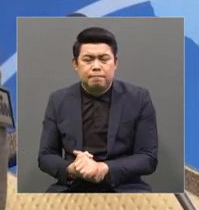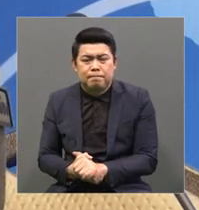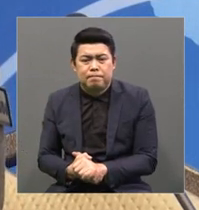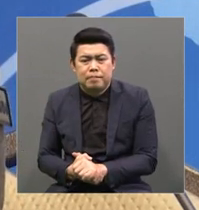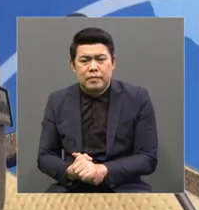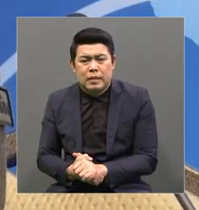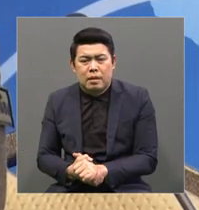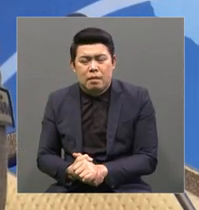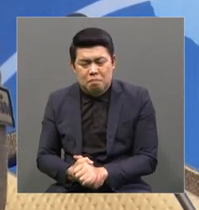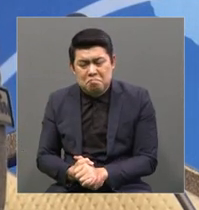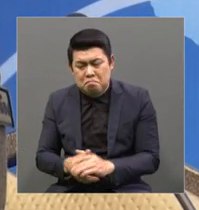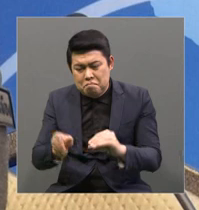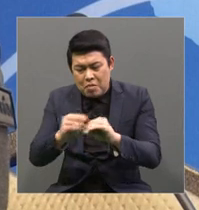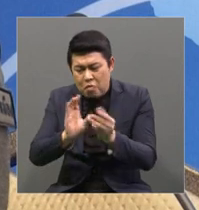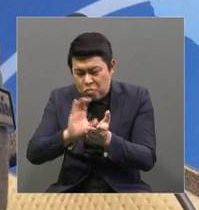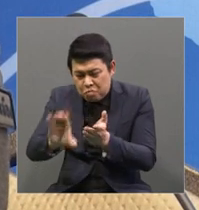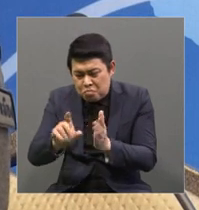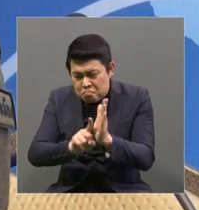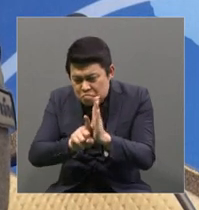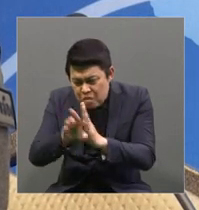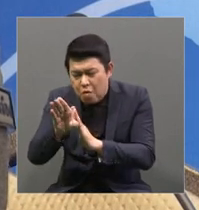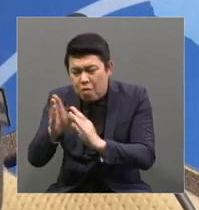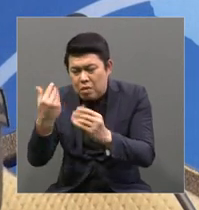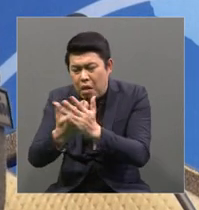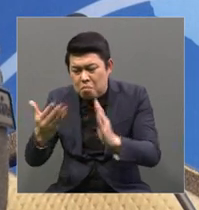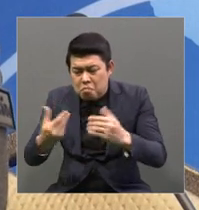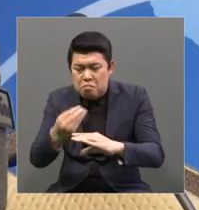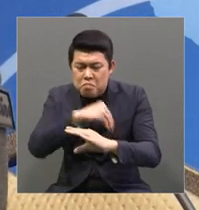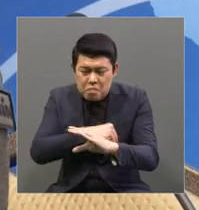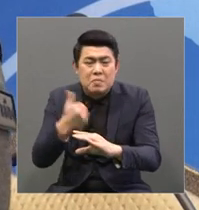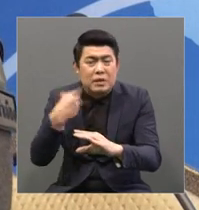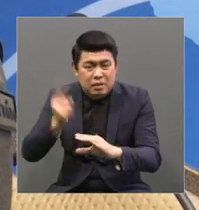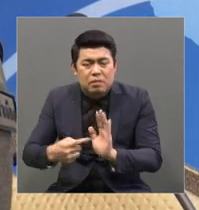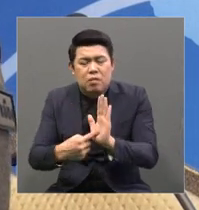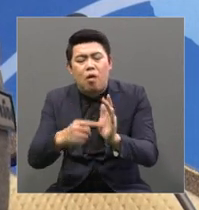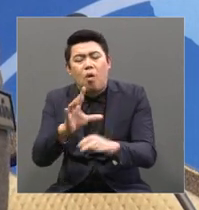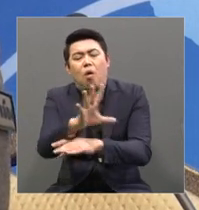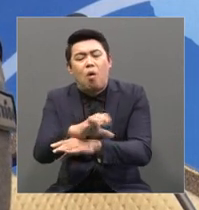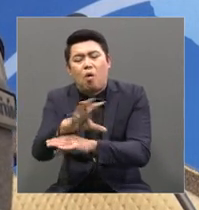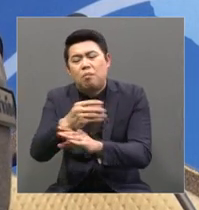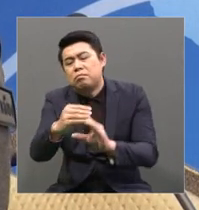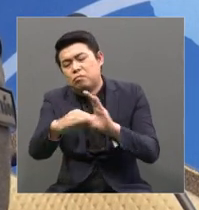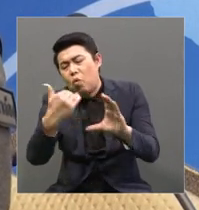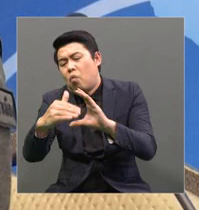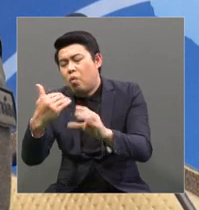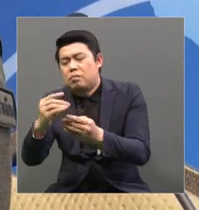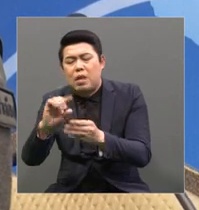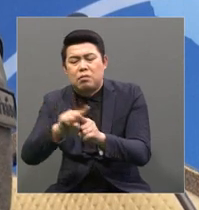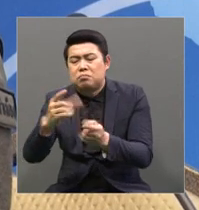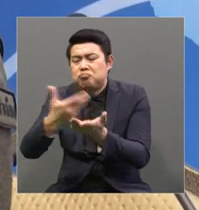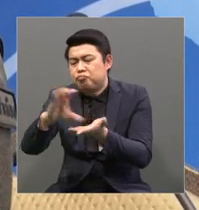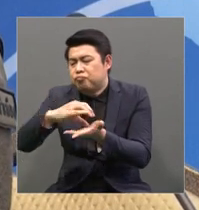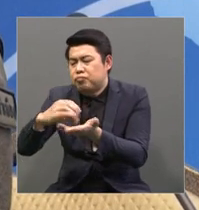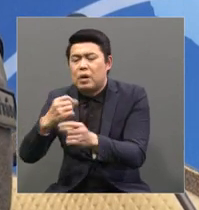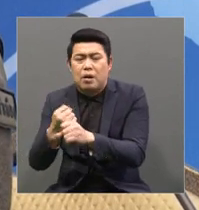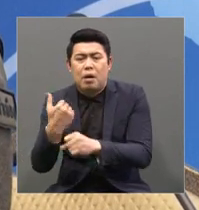ขบวนการนี้มันมีการลงทุนแล้วก็มีการได้รับผลประโยชน์ตอบแทนจริงก็มีการหลอกคนเข้ามาเรื่อยๆในส่วนนี้เนี่ยที่